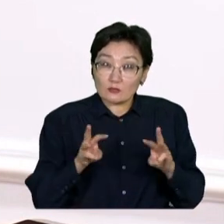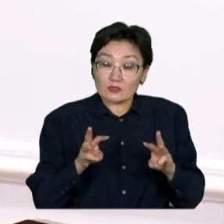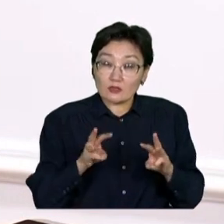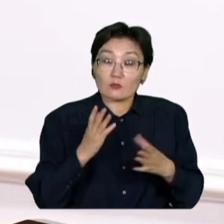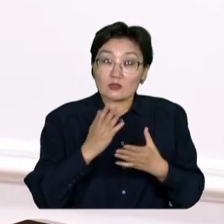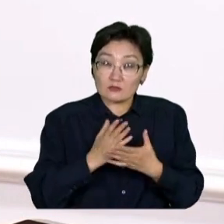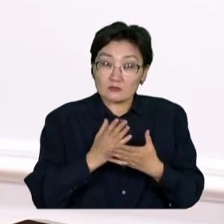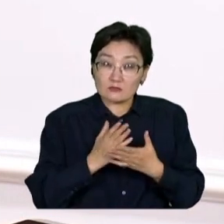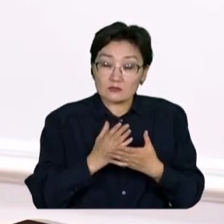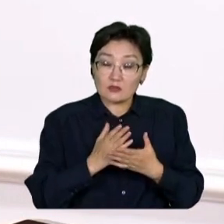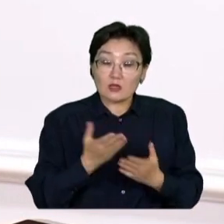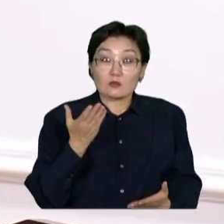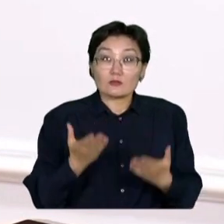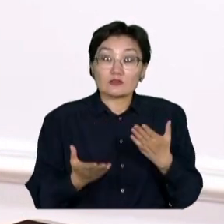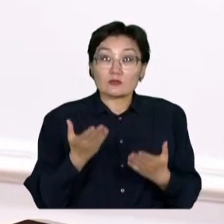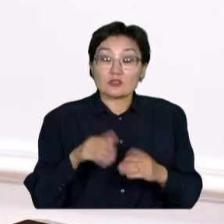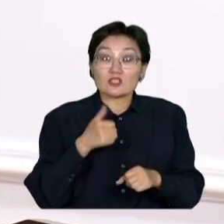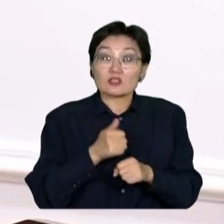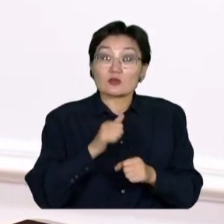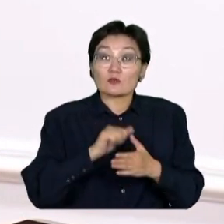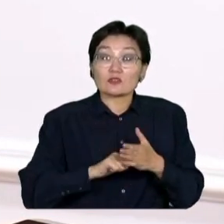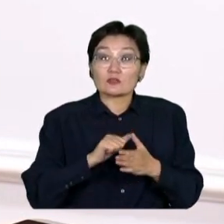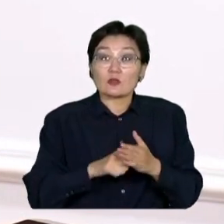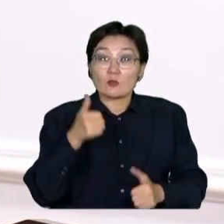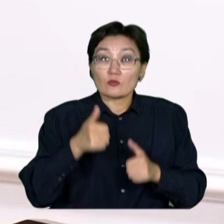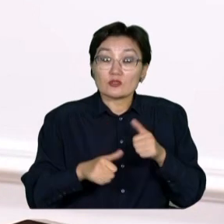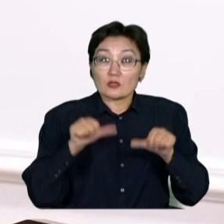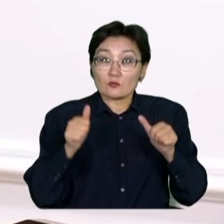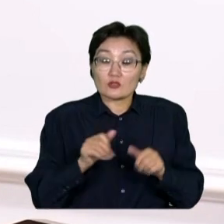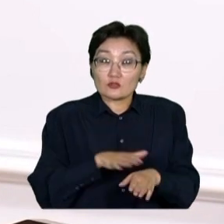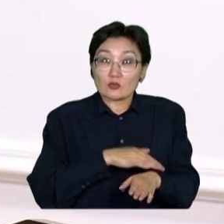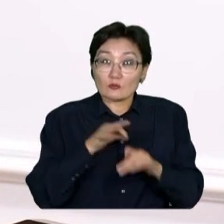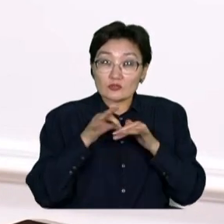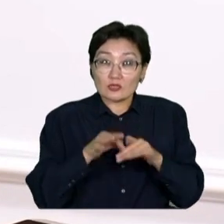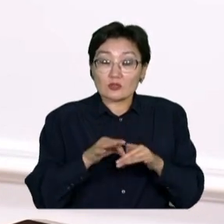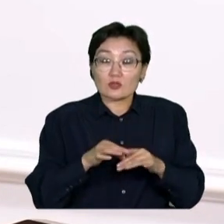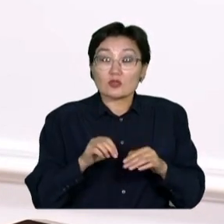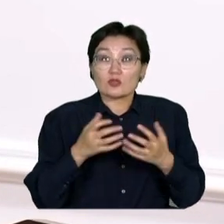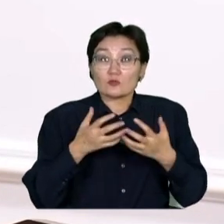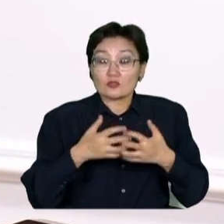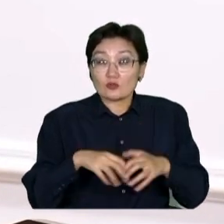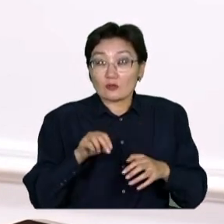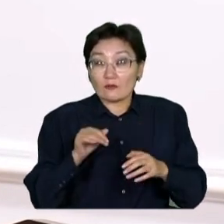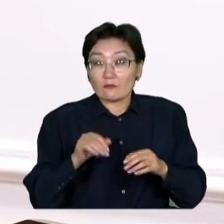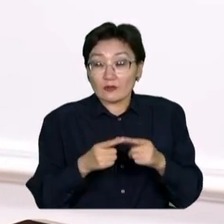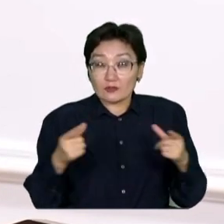қалыптасты. Игерілмеудің негізгі себептері конкурстық рәсімдерді ұзақ өткізу, шот фактуралармен атқарылған жұмыс